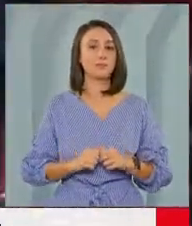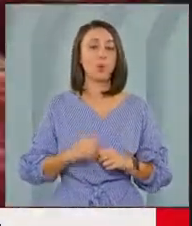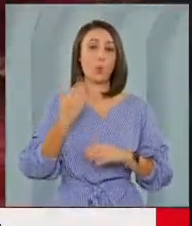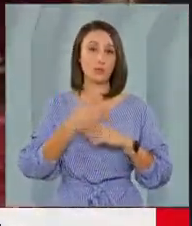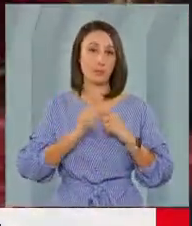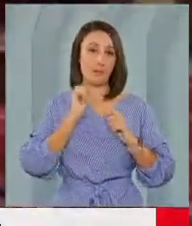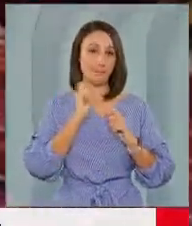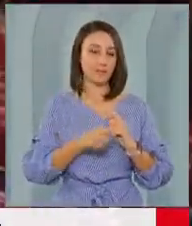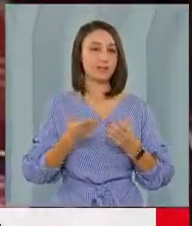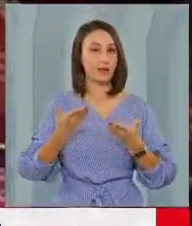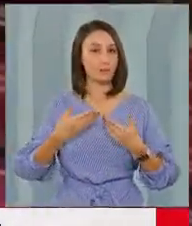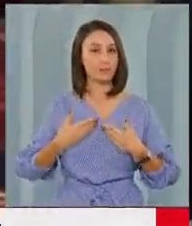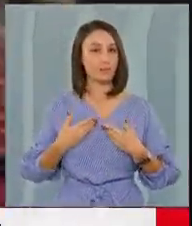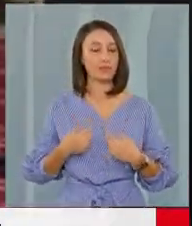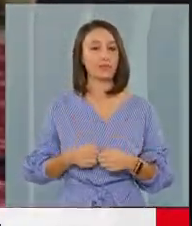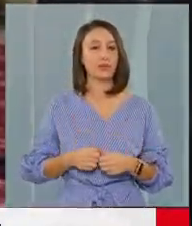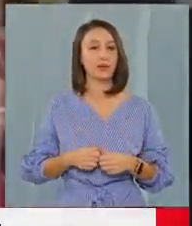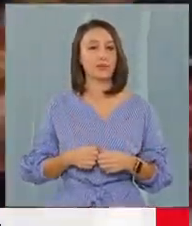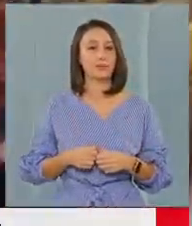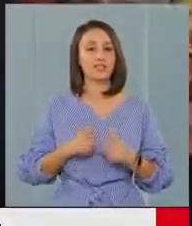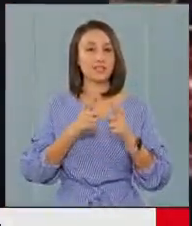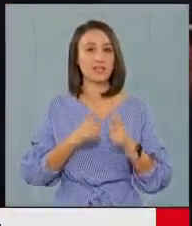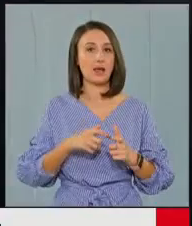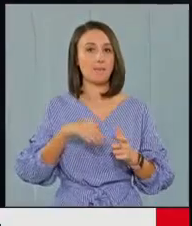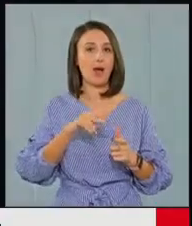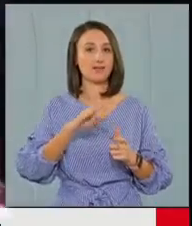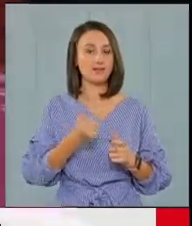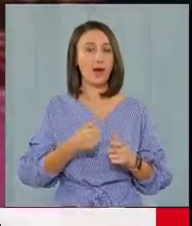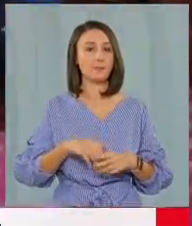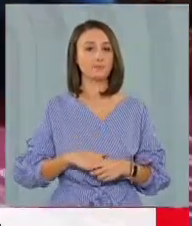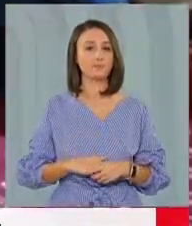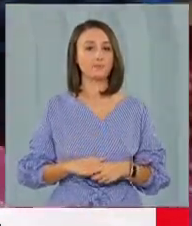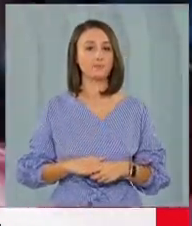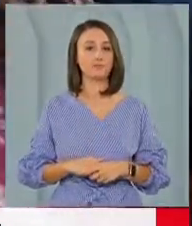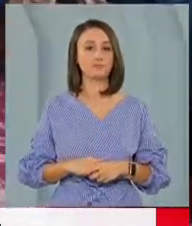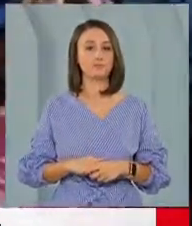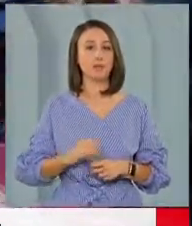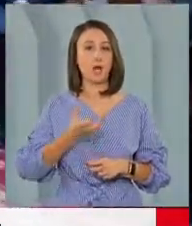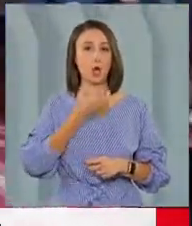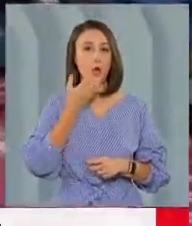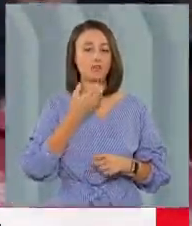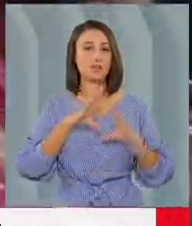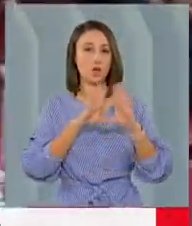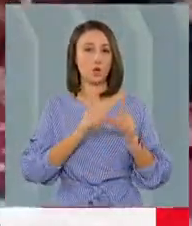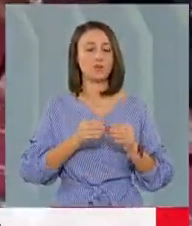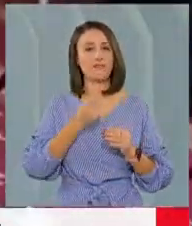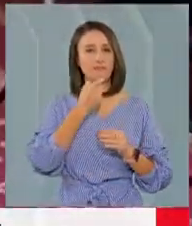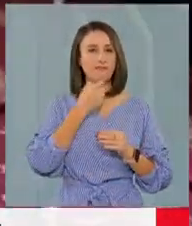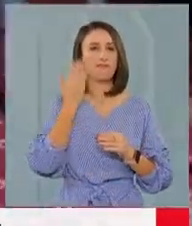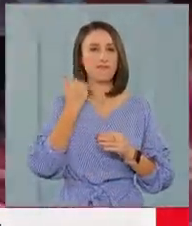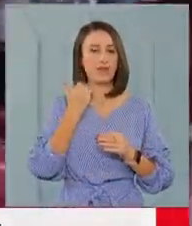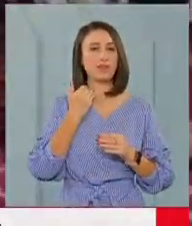amendă i-a fost dată arhiepiscopului Tomisului în sala magna a Centrului Eparhial Tomis la conferința România Vechea Vatră